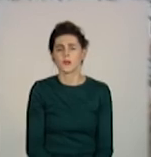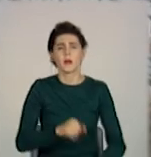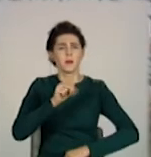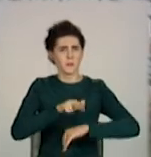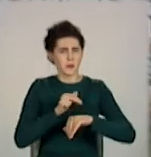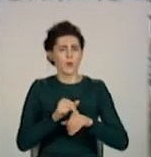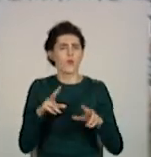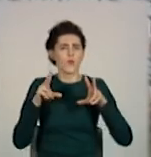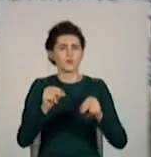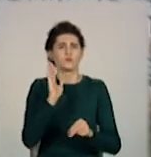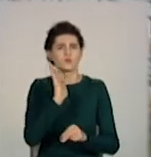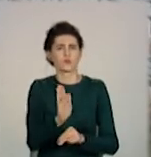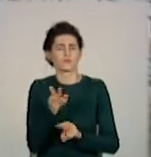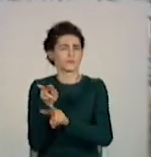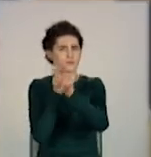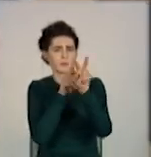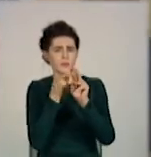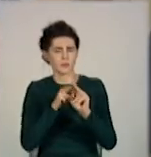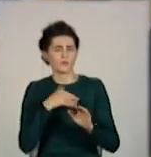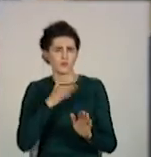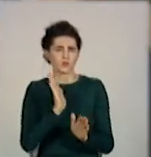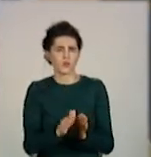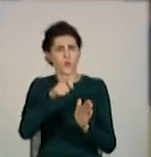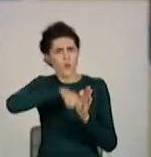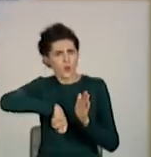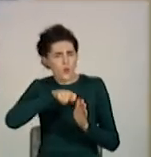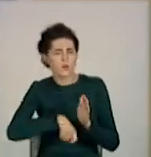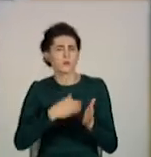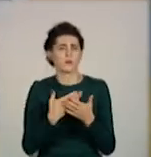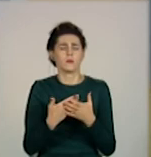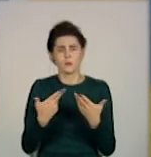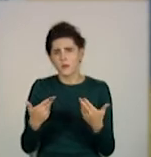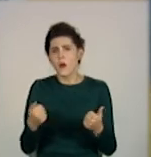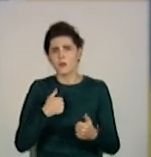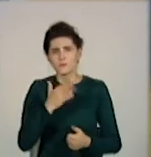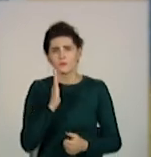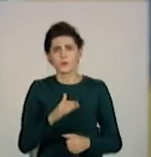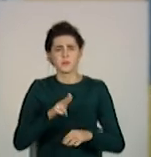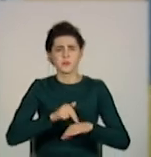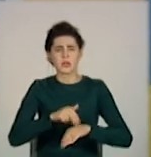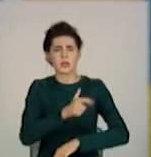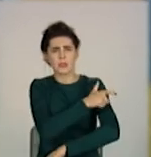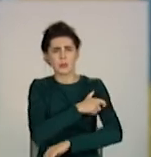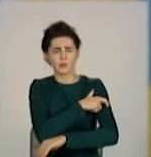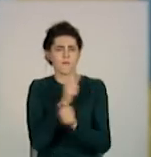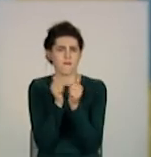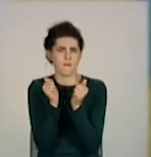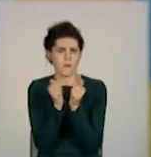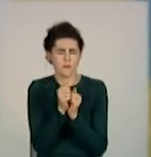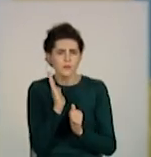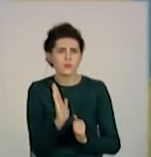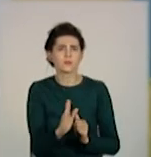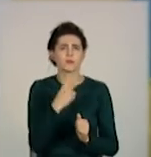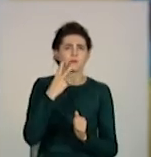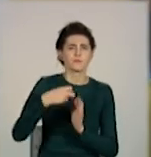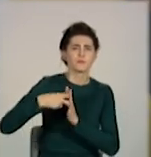Поліцейські обіцяють, за будівлею стежитимуть. Звичайно, буде реагувати, будуть екіпажі патрульної поліції наближені, будуть